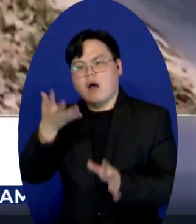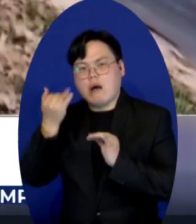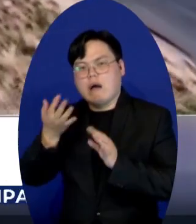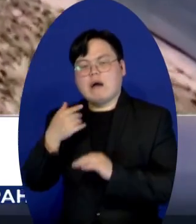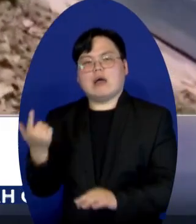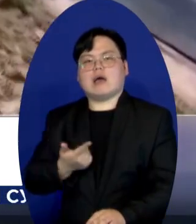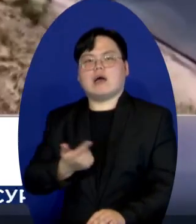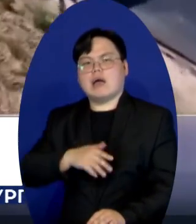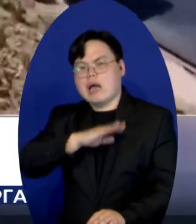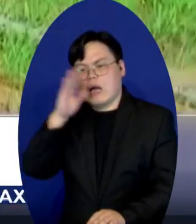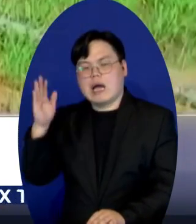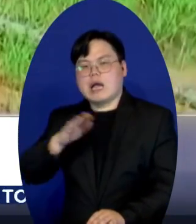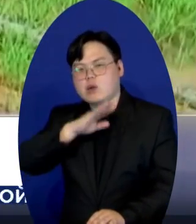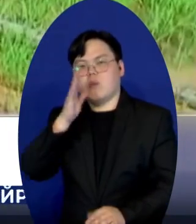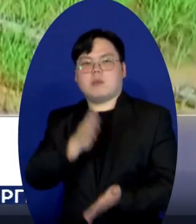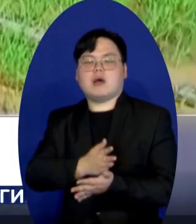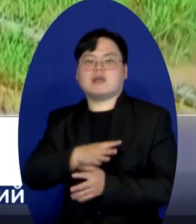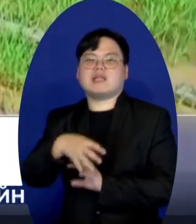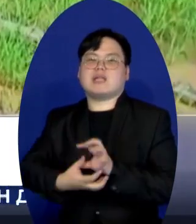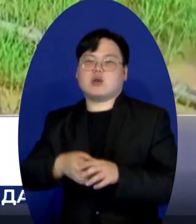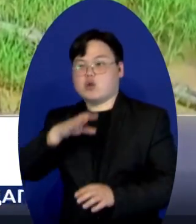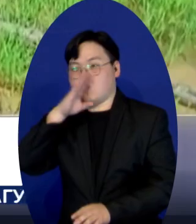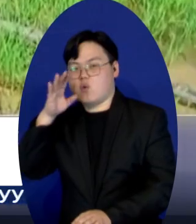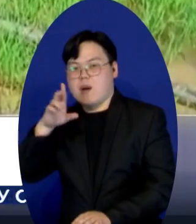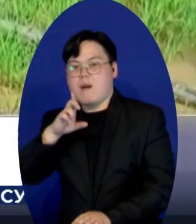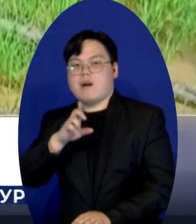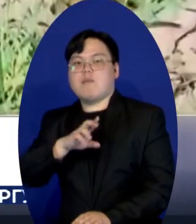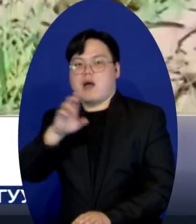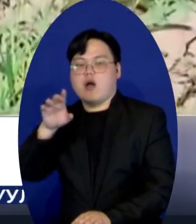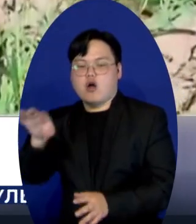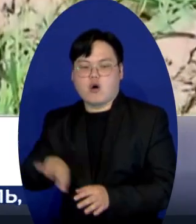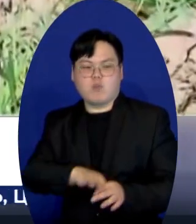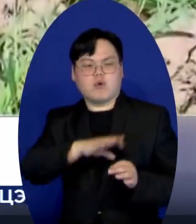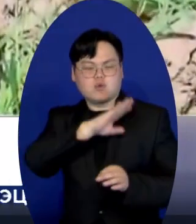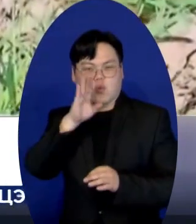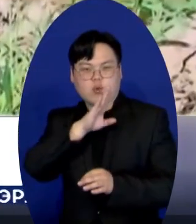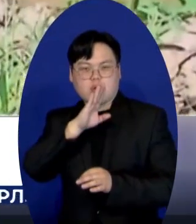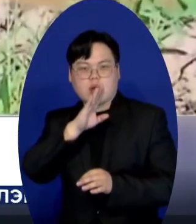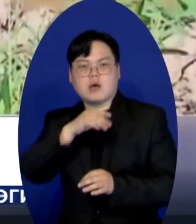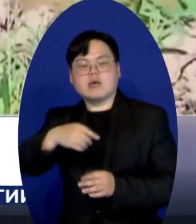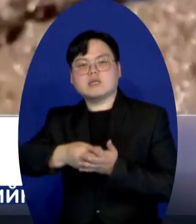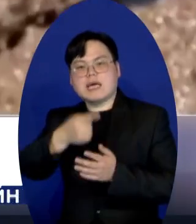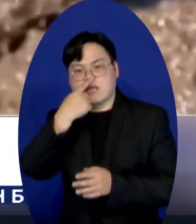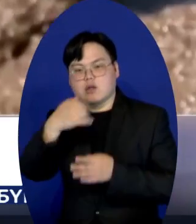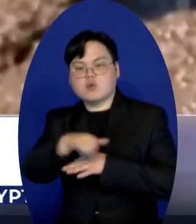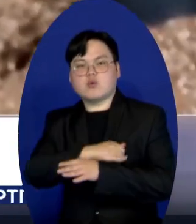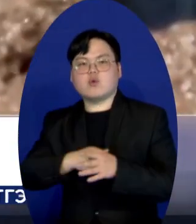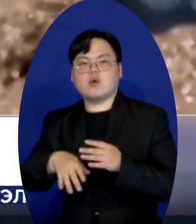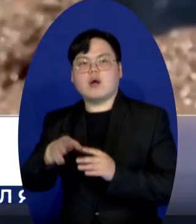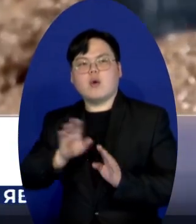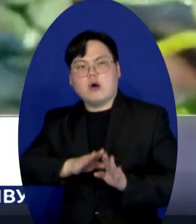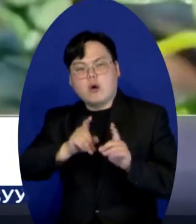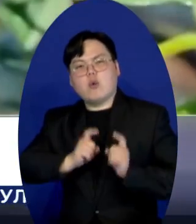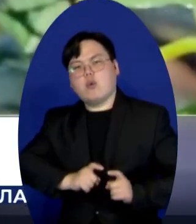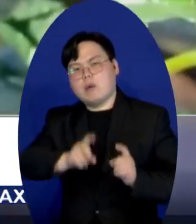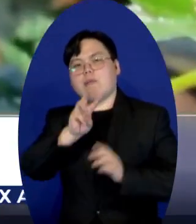халуун болж байна. Дэлхийн дулаарлын нөлөөгөөр ингэж олон хоног үргэлжилсэн аагам халуун цаг уур цаашдаа ердийн үзэгдэл болох төлөвтэйгаг тус